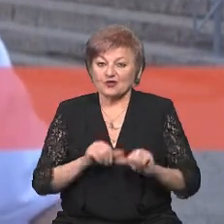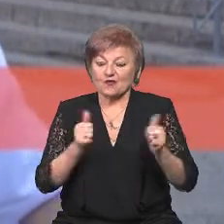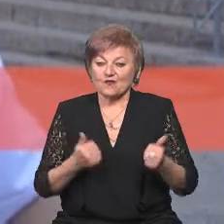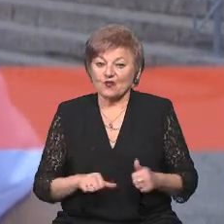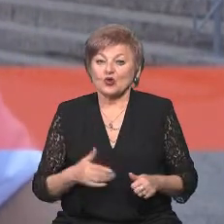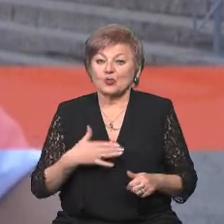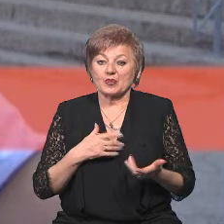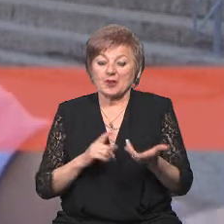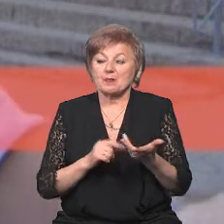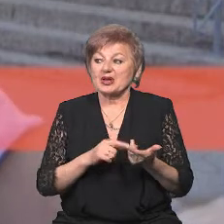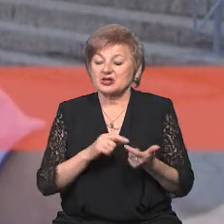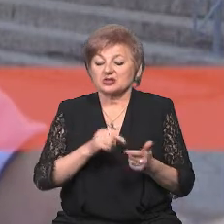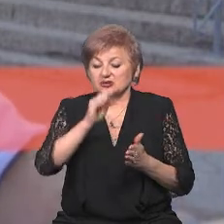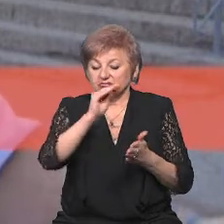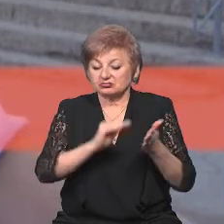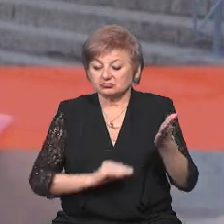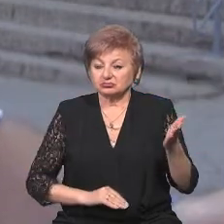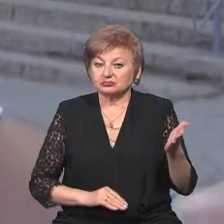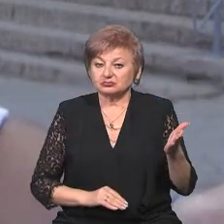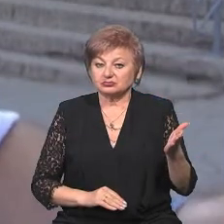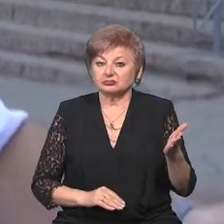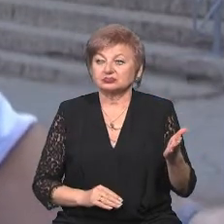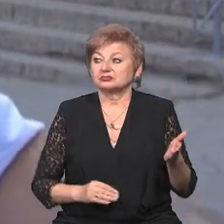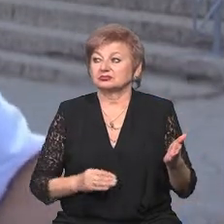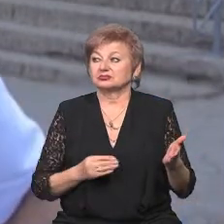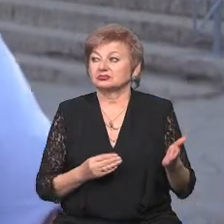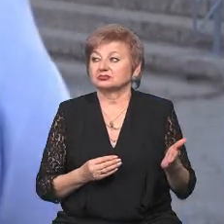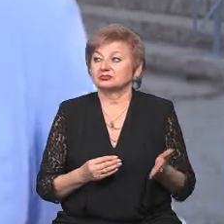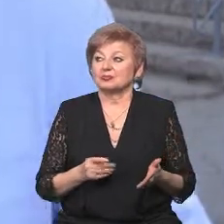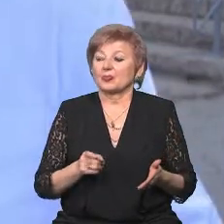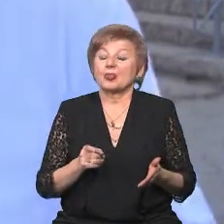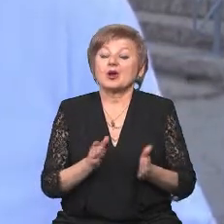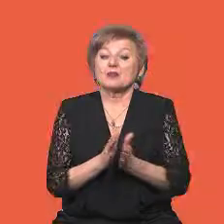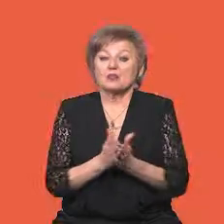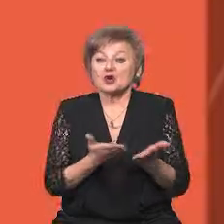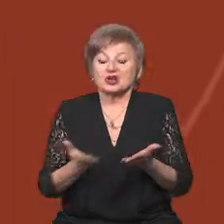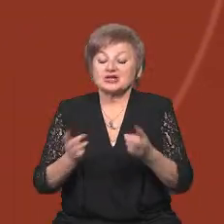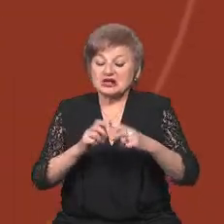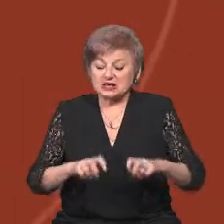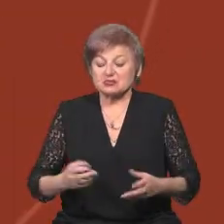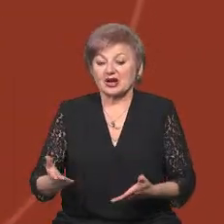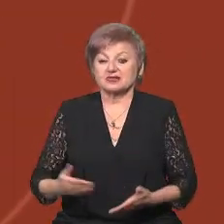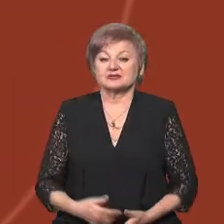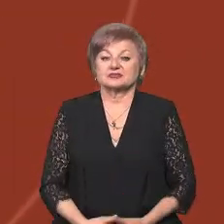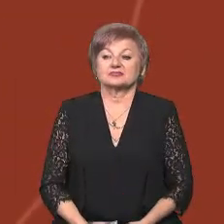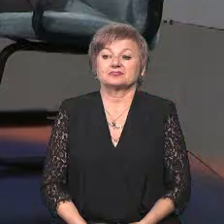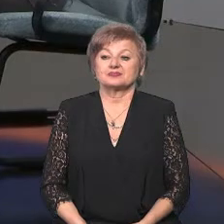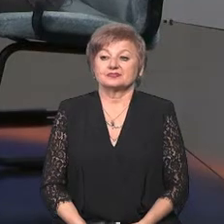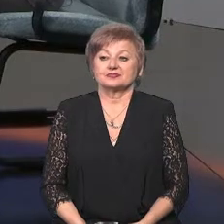тут перелічені, дивіться, стаття 9. Будь ласка, обирайте.